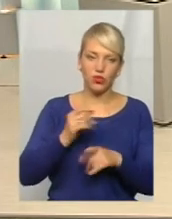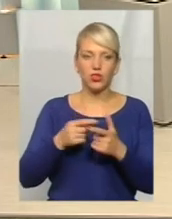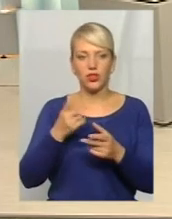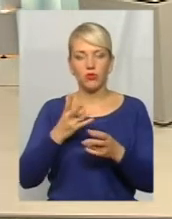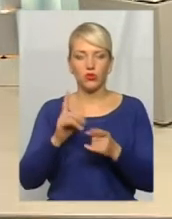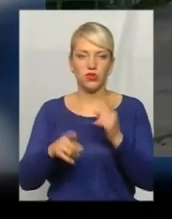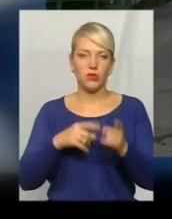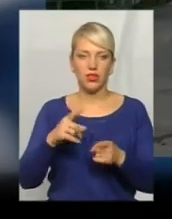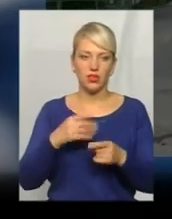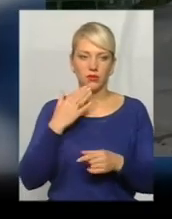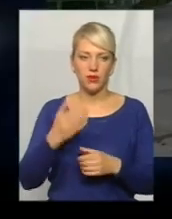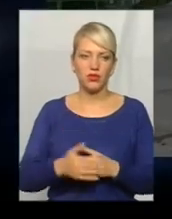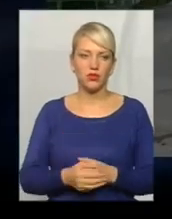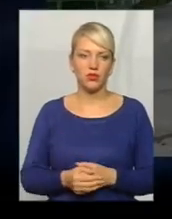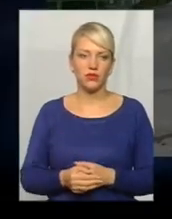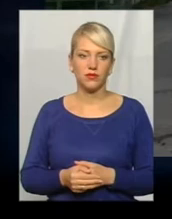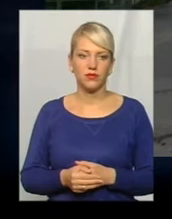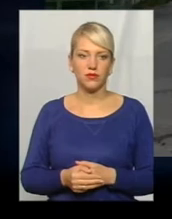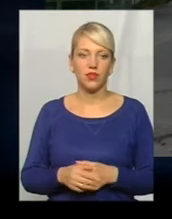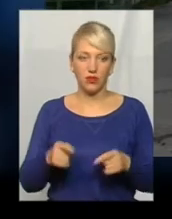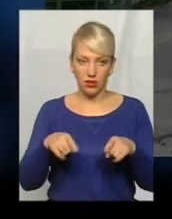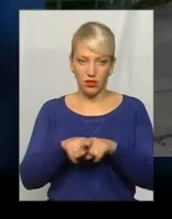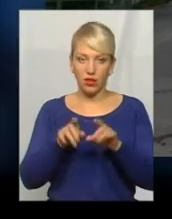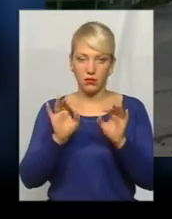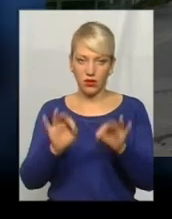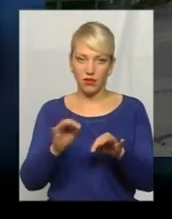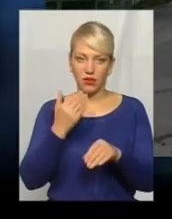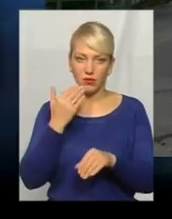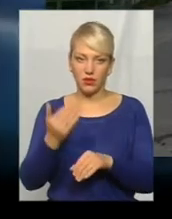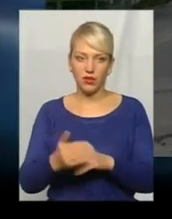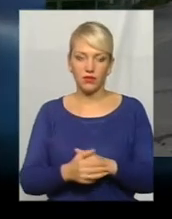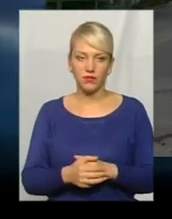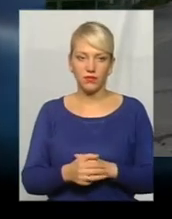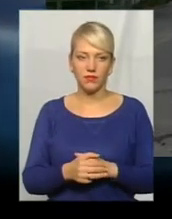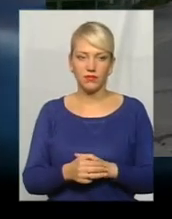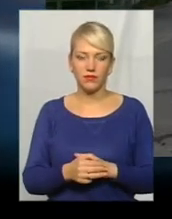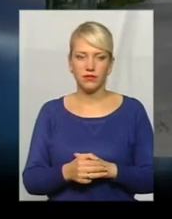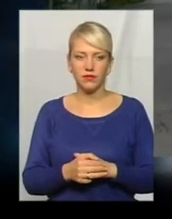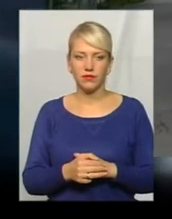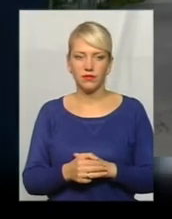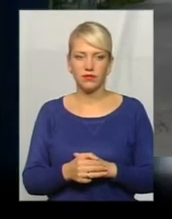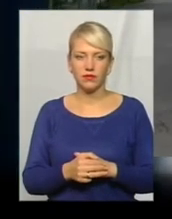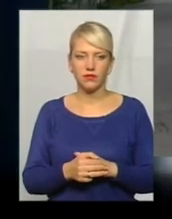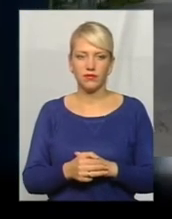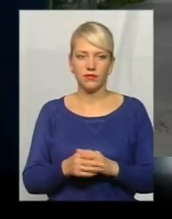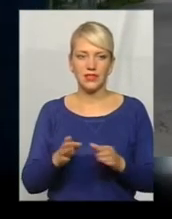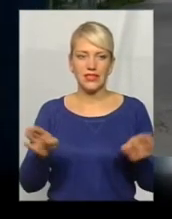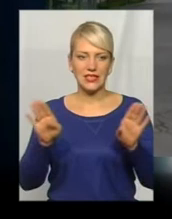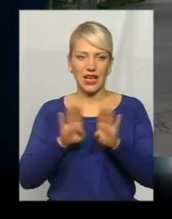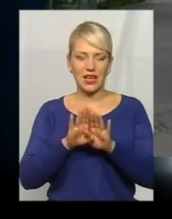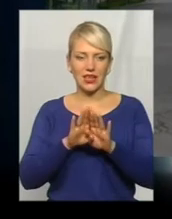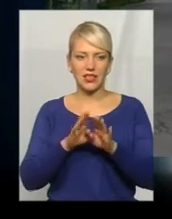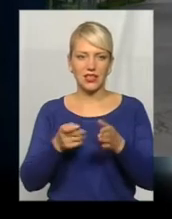змінювати? Прошу, будь ласка. Так, правильно чи ні, Микола Іванович? А я не бачу, де там. Закрита